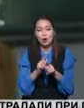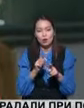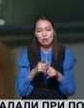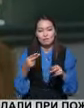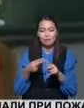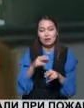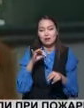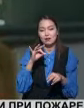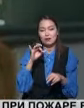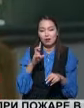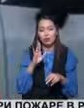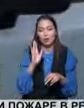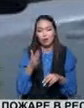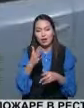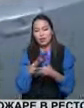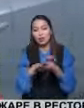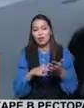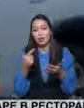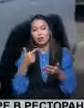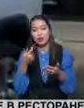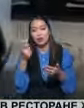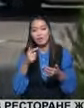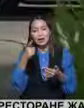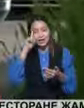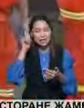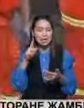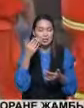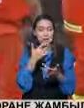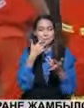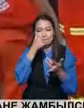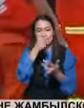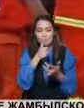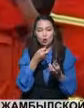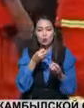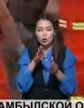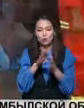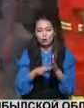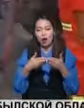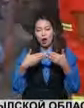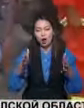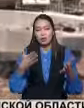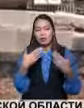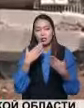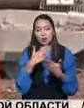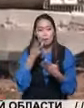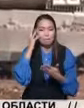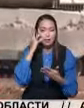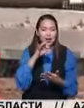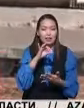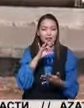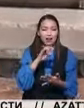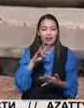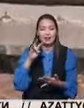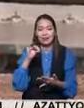Ирана. Многолетняя теневая война Тегерана и Израиля в последние месяцы становится все более открытой. Посольство Ирана в Ливане назвало